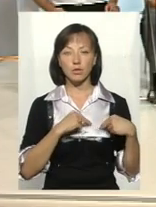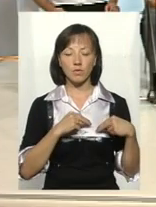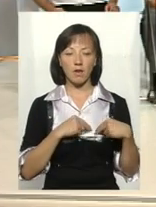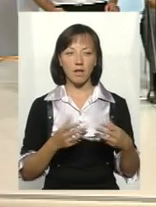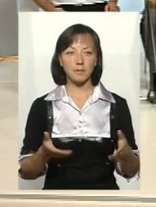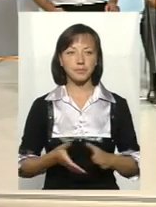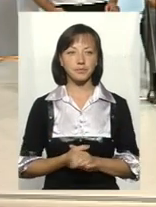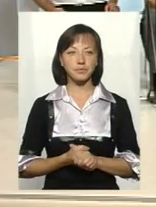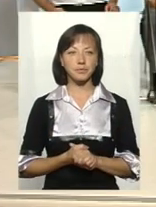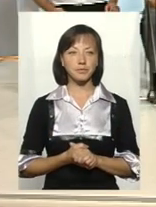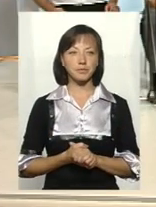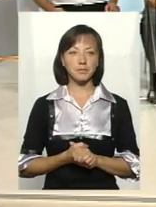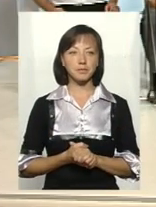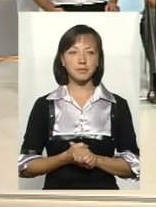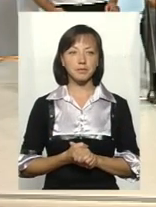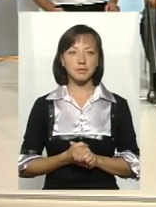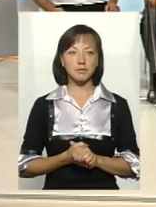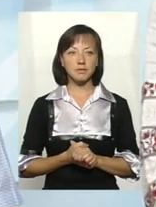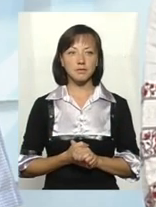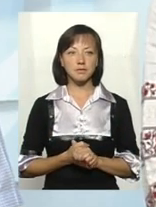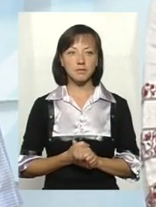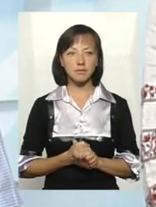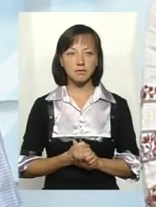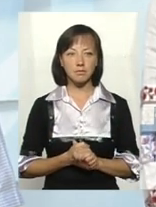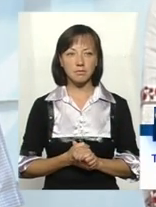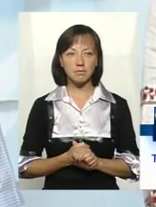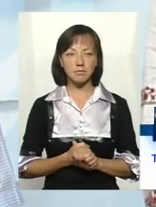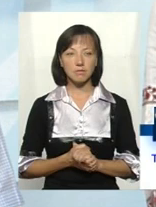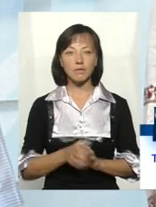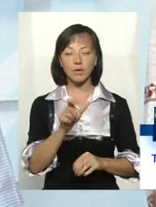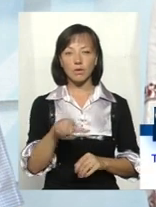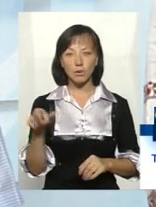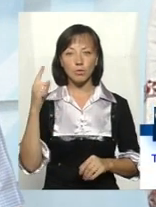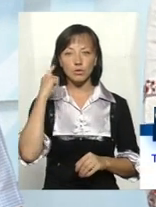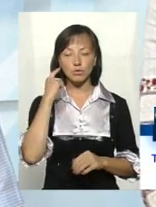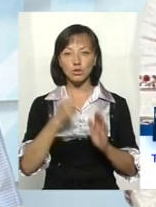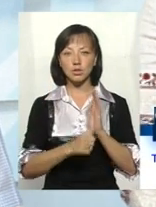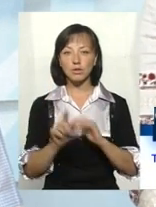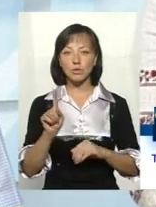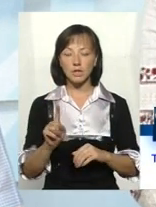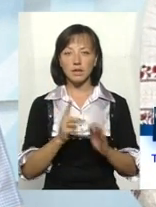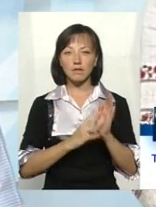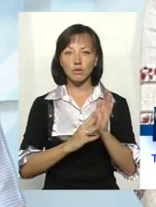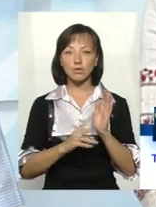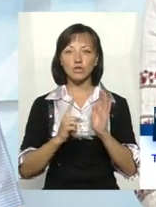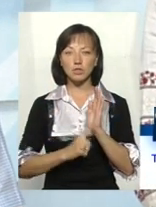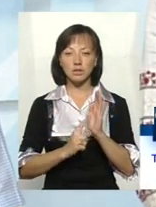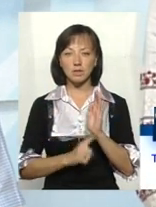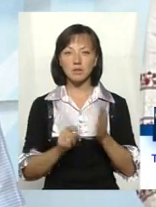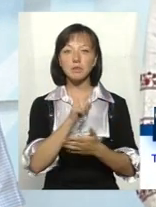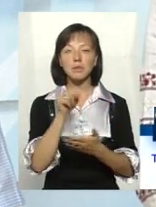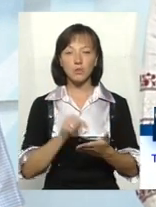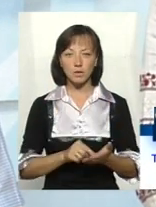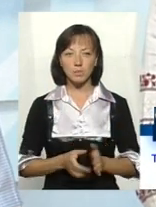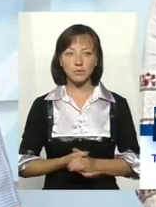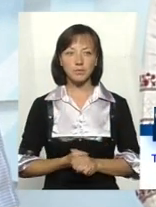Галина Леонтіївна, прошу вас перерватися і почути ще глядачів наших. 61 90 60, ставте своє